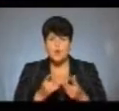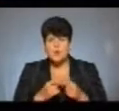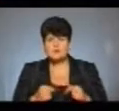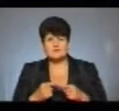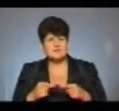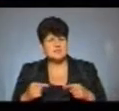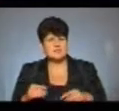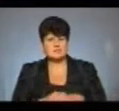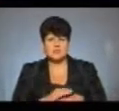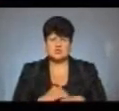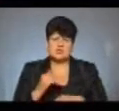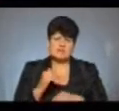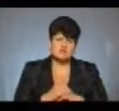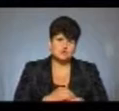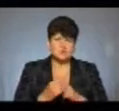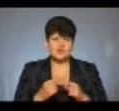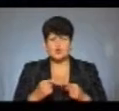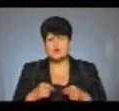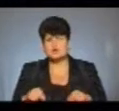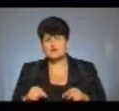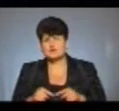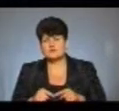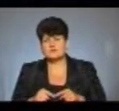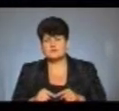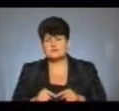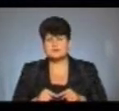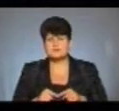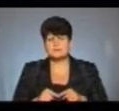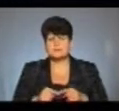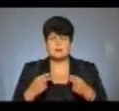Організовує різні благодійні вечори, організовує